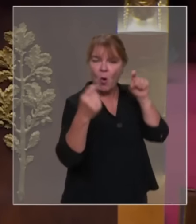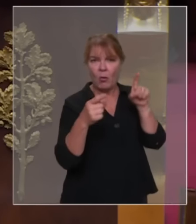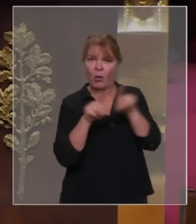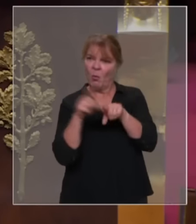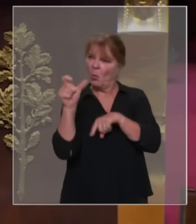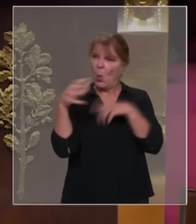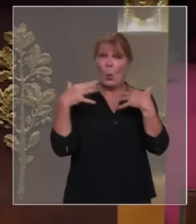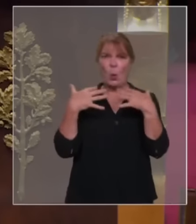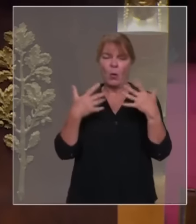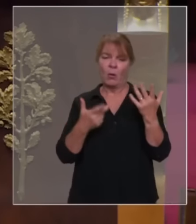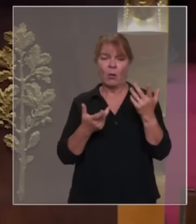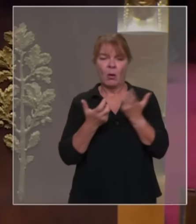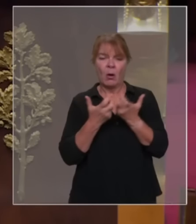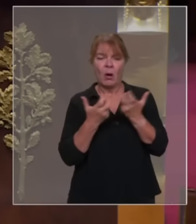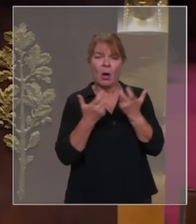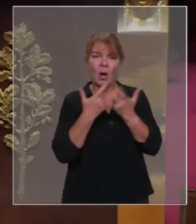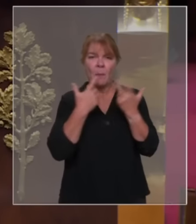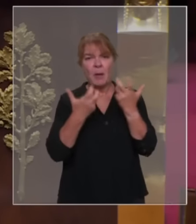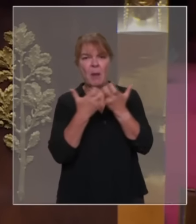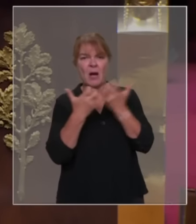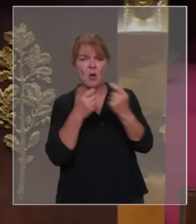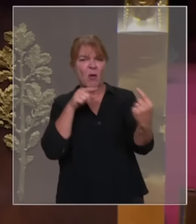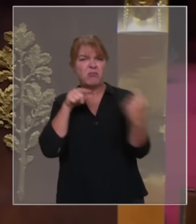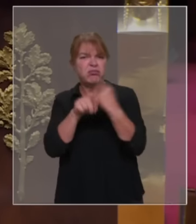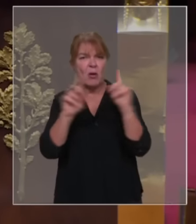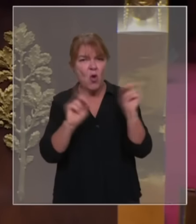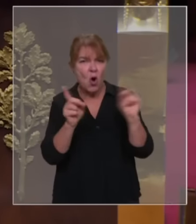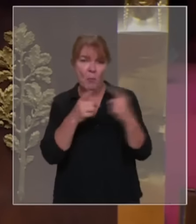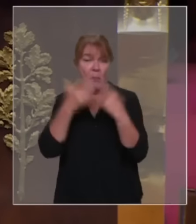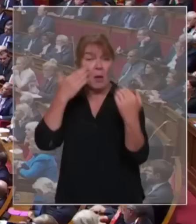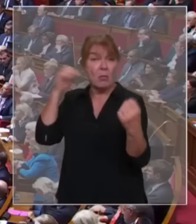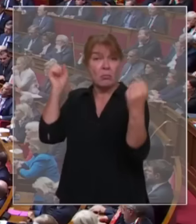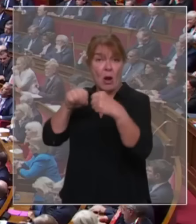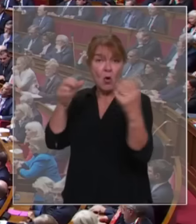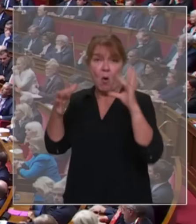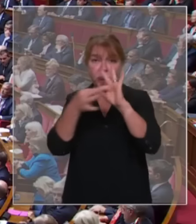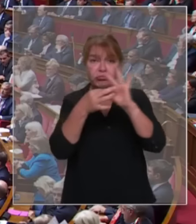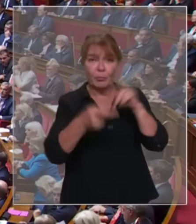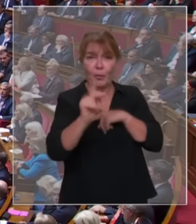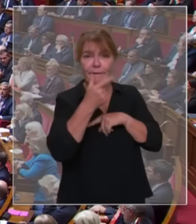On ne se compromet pas quand on fait un compromis, surtout s'il est dynamique.